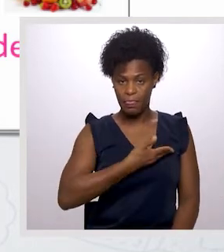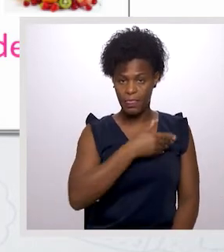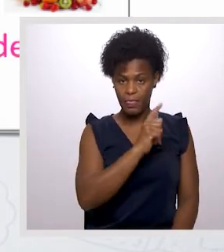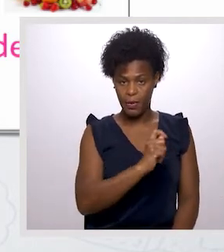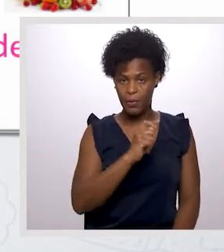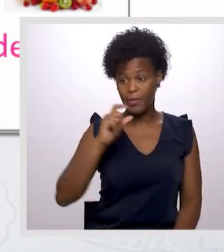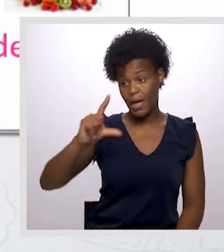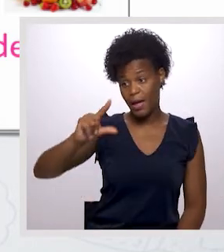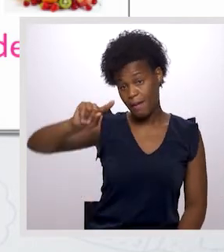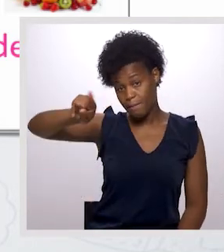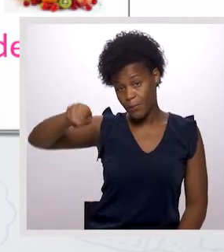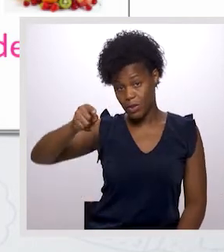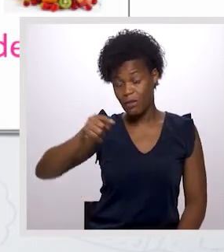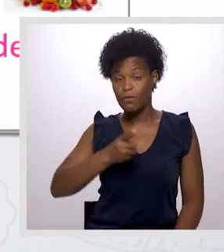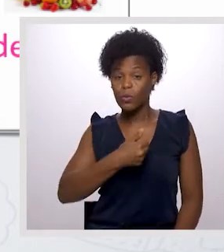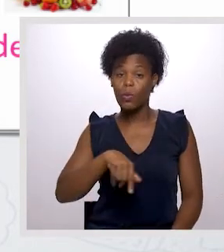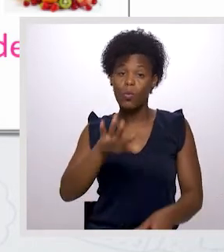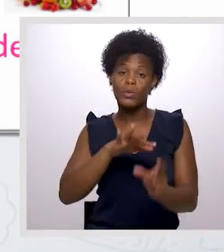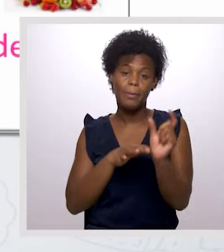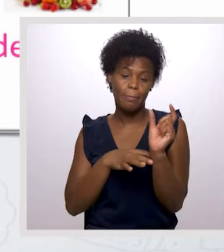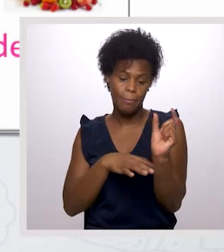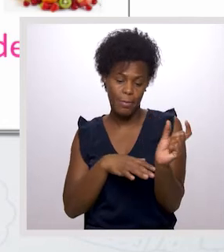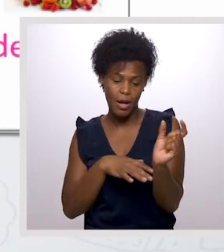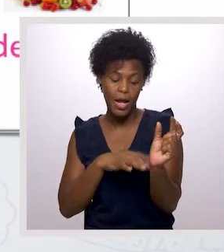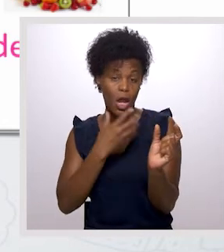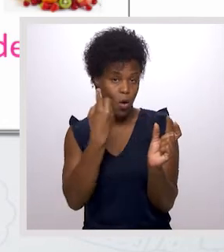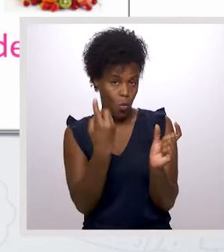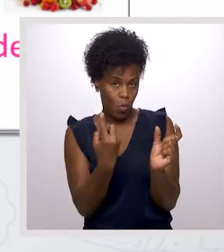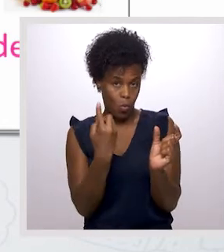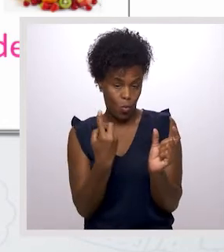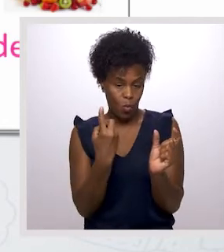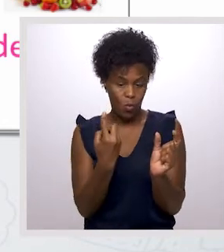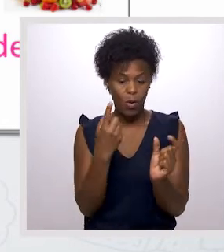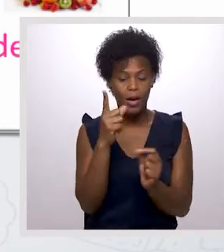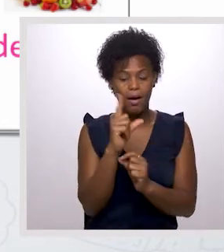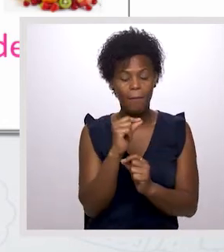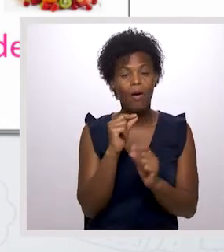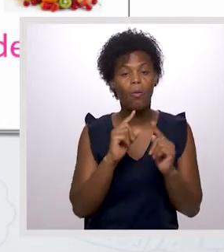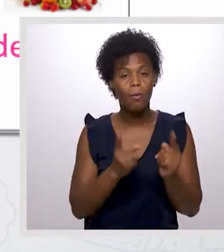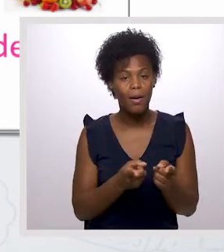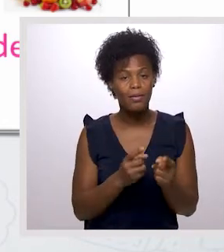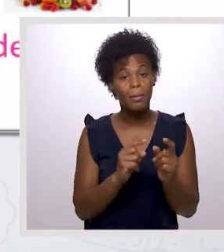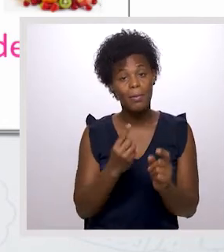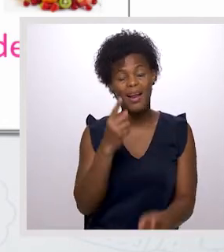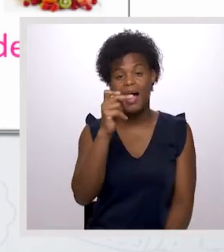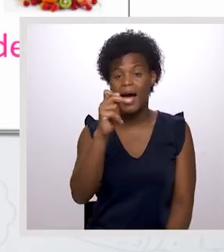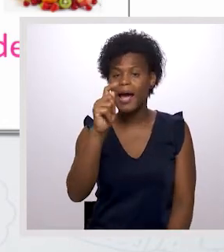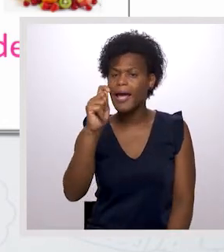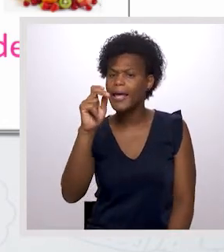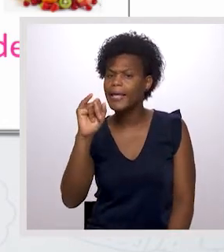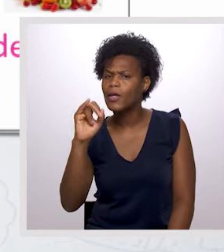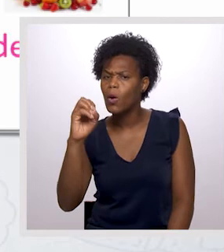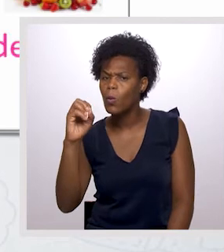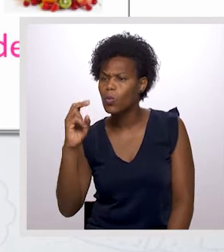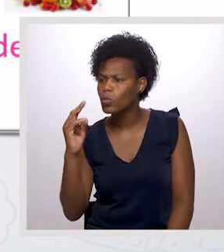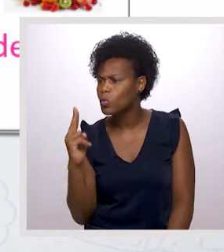on utilise pour les mots au singulier qui commencent par voyelles. Vous comprenez les